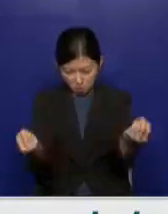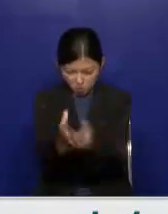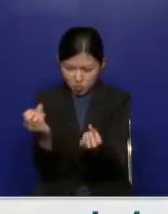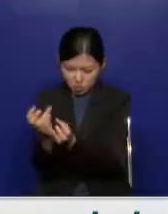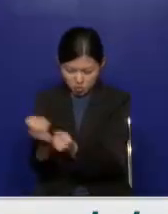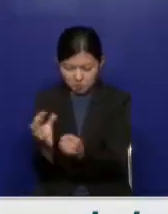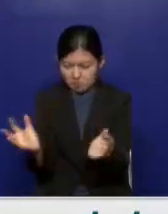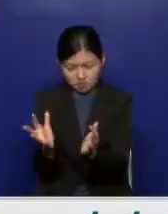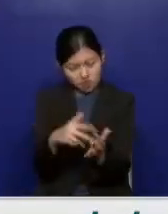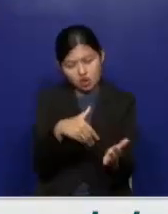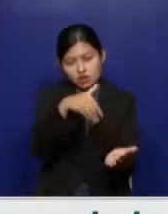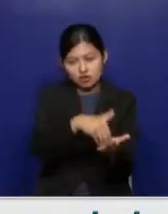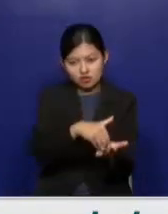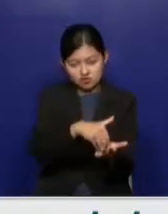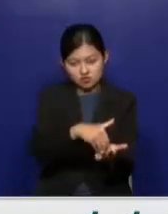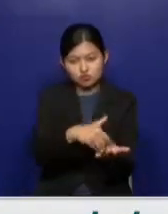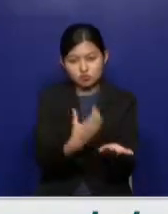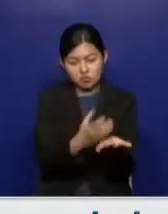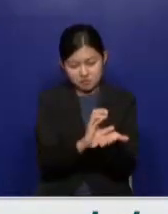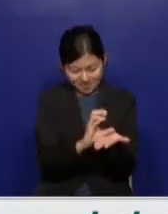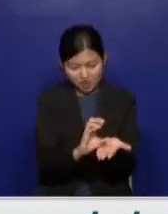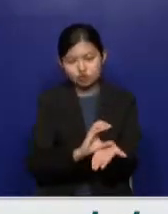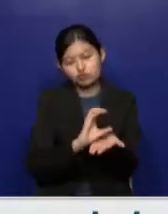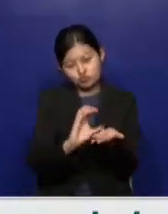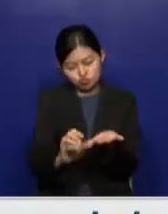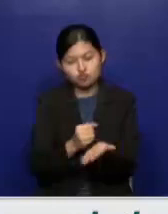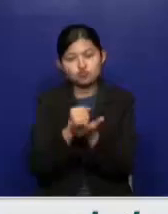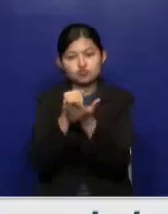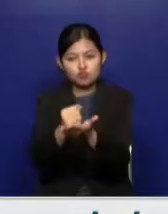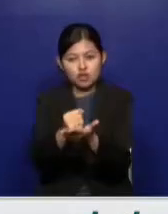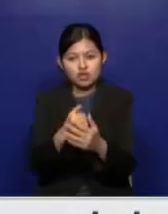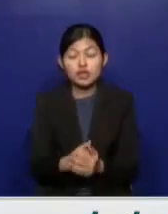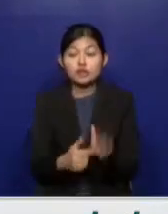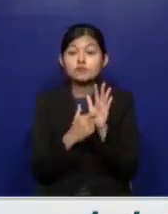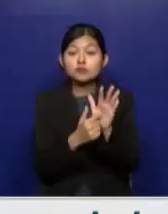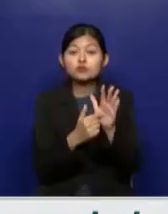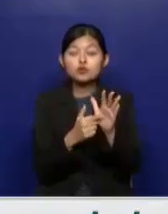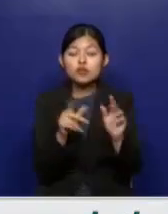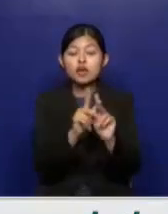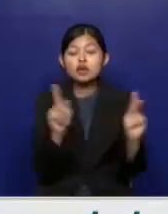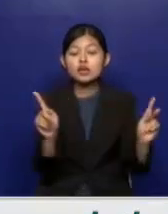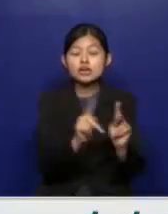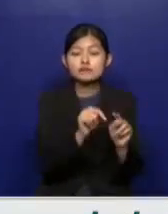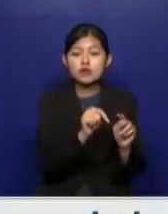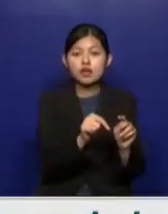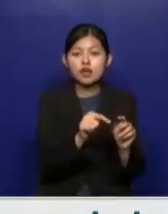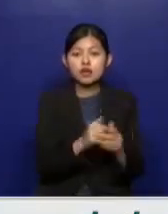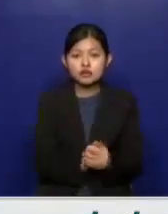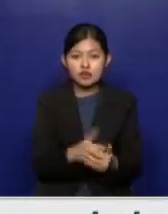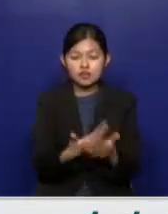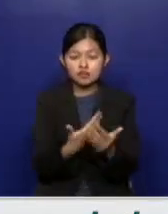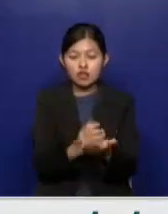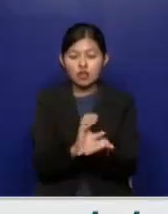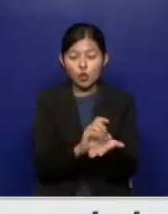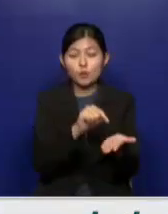นของงบกลางเพราะฉะนั้นผมจะยกตัวอย่างอันนี้เพื่อให้เป็นตัวอย่างแก่คณะกรรมการวิสามันว่างบกลางเนี่ยมี